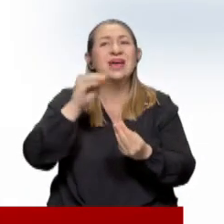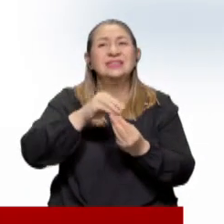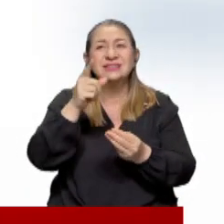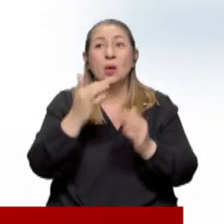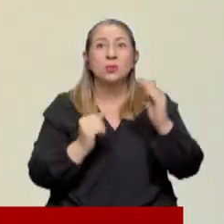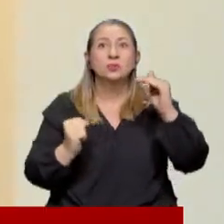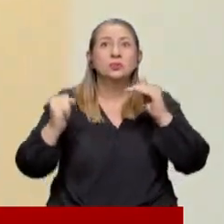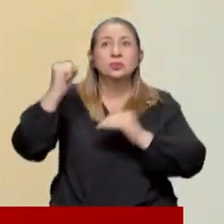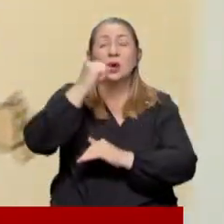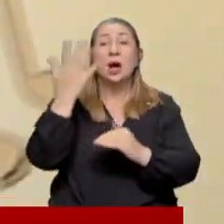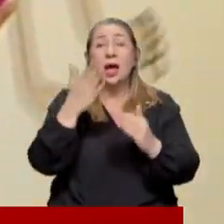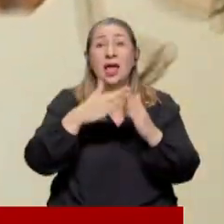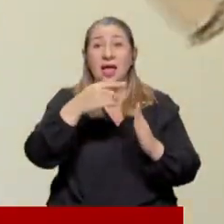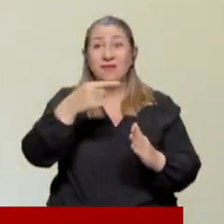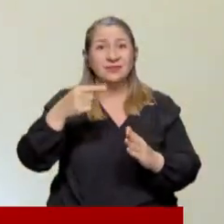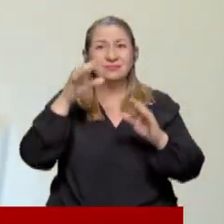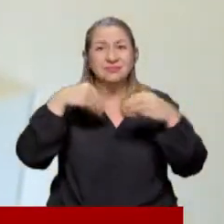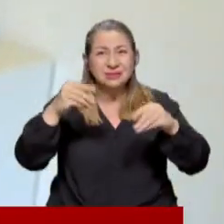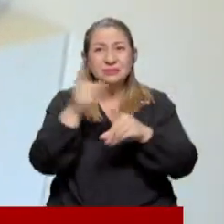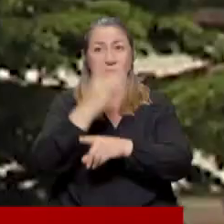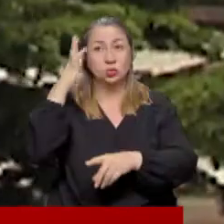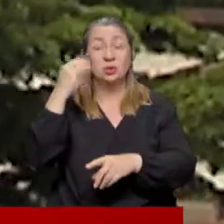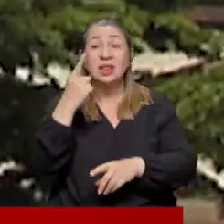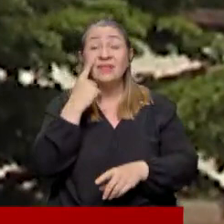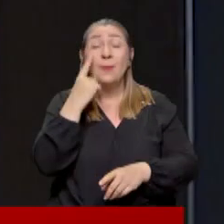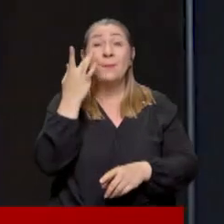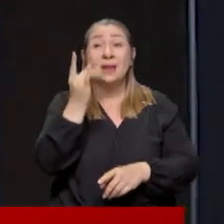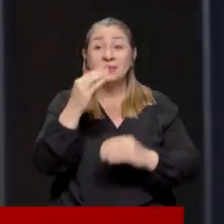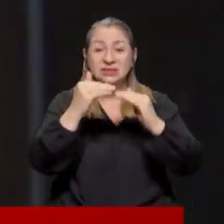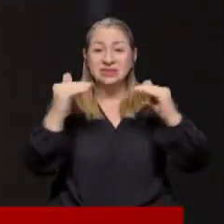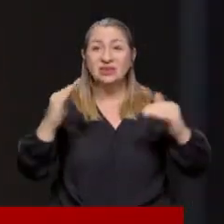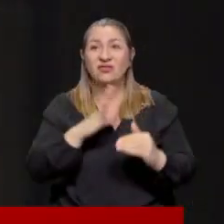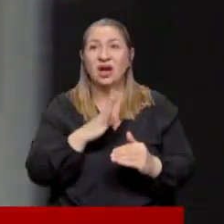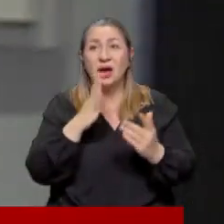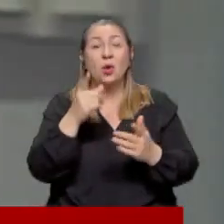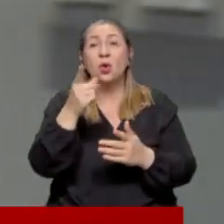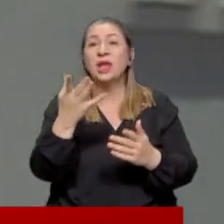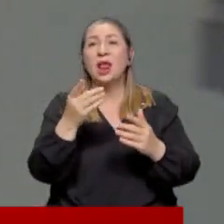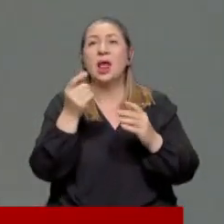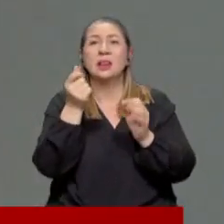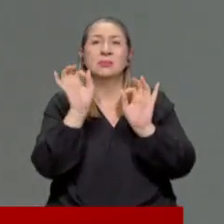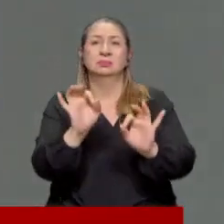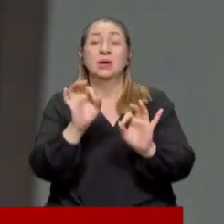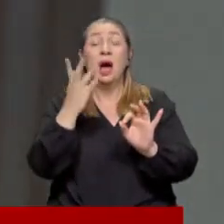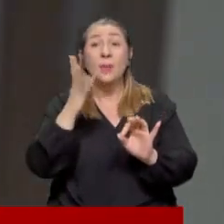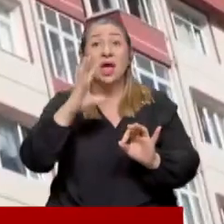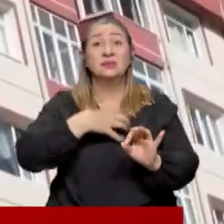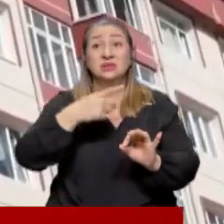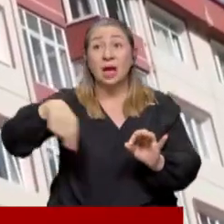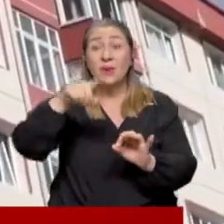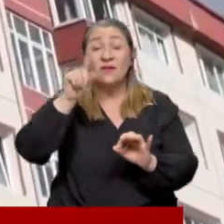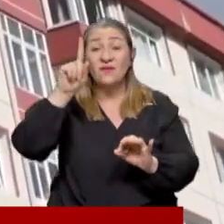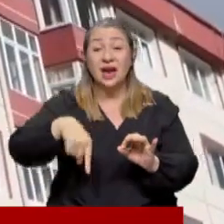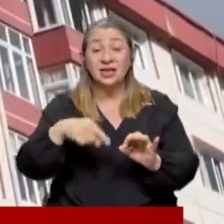da yükseldi Oysa gayrimenkul uzmanlarına göre devletin belirlediği bir sınır zaten var o da rayiç bedel ancak Ev